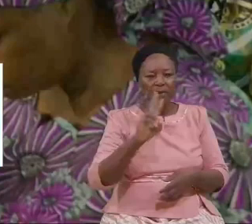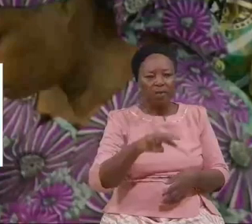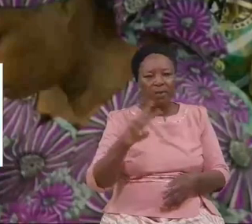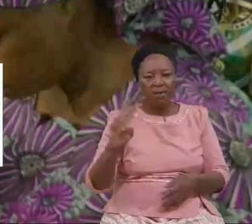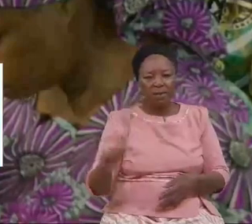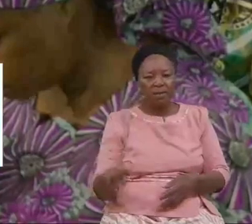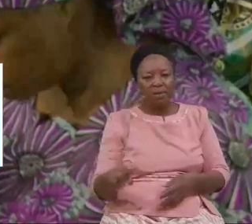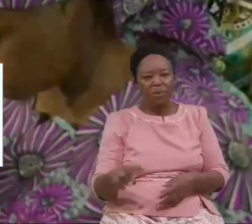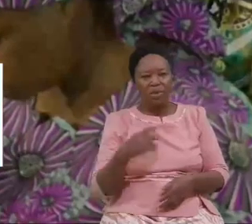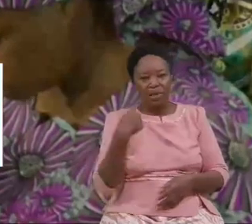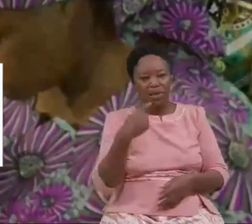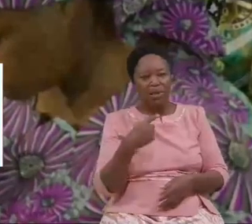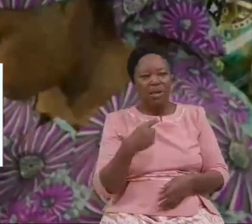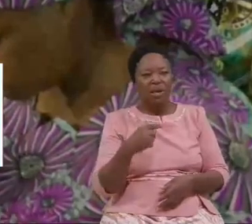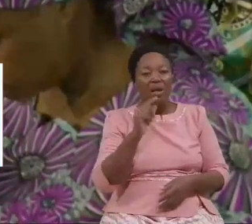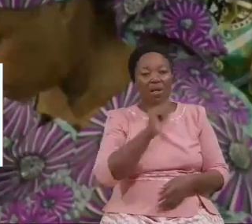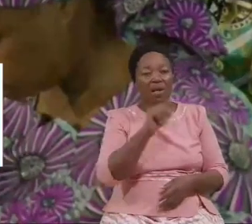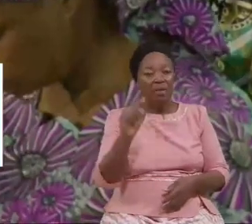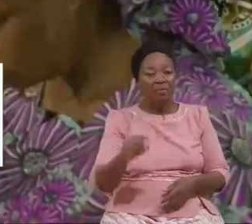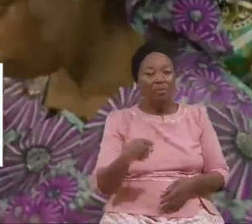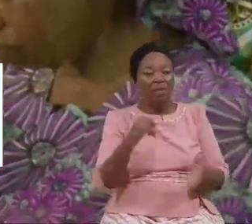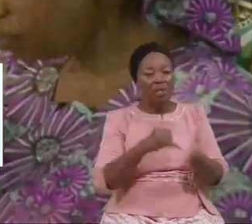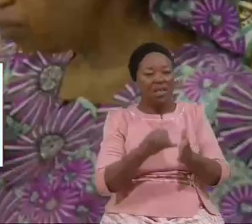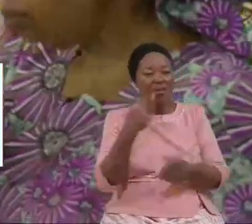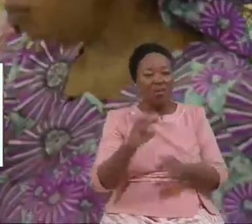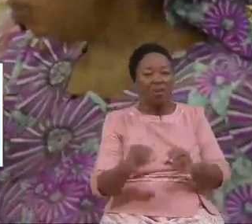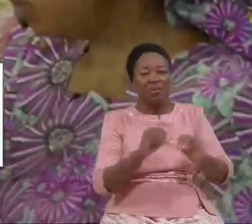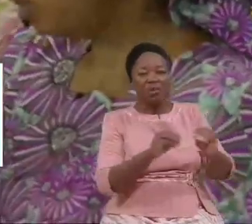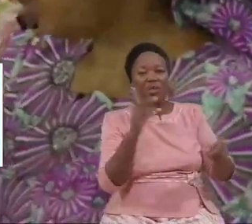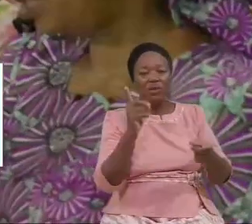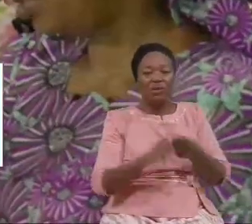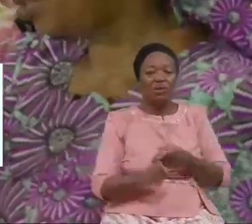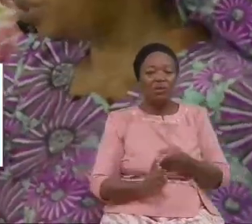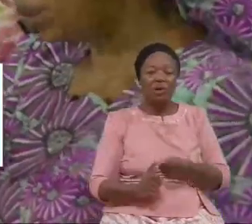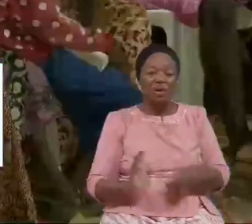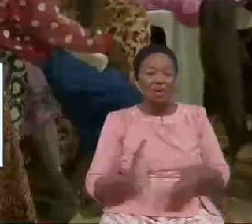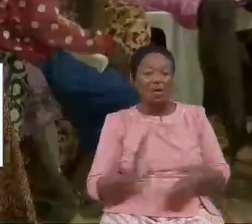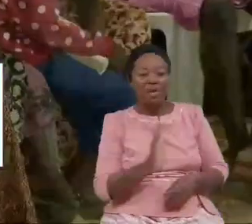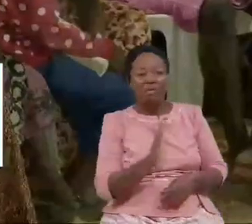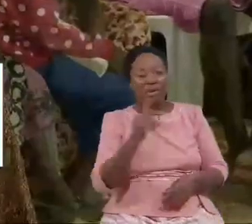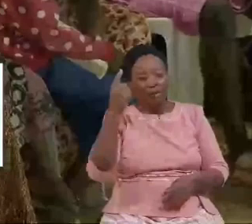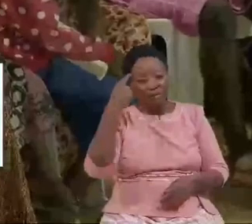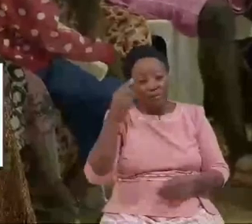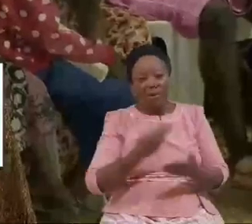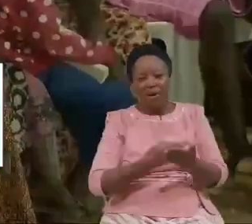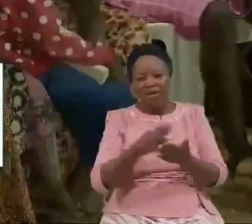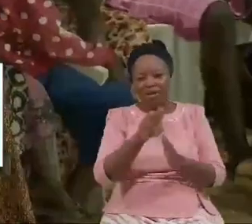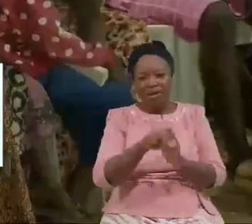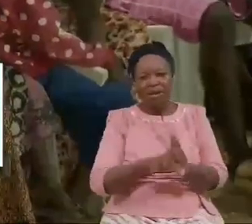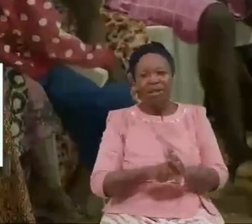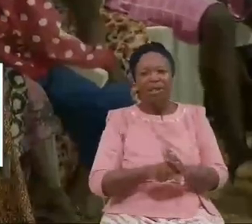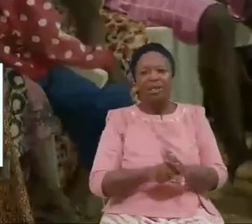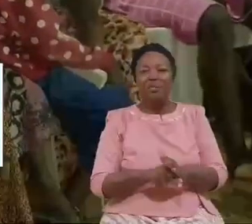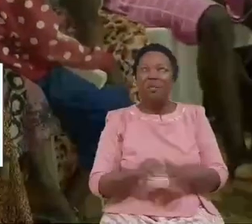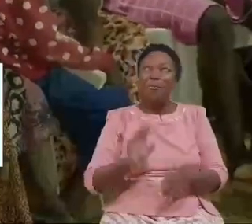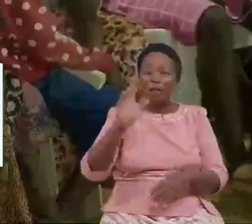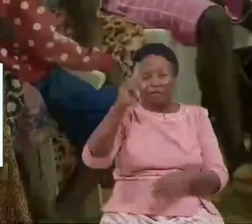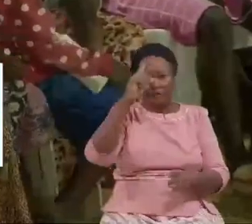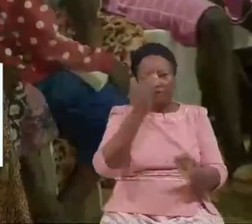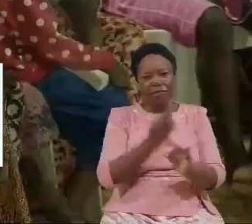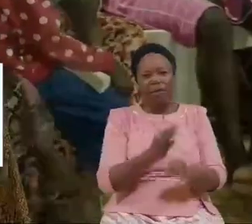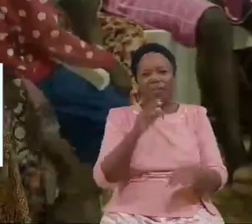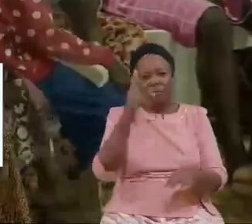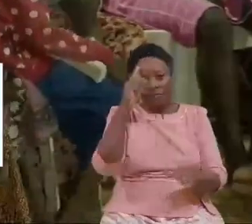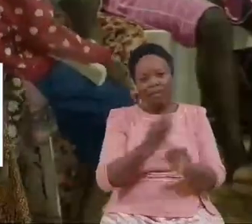au même 82 c'est pourquoi cela lui fut imputer à justice sa foi sa foi